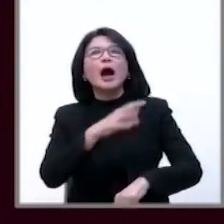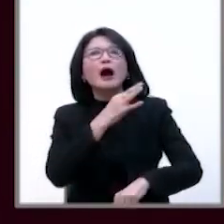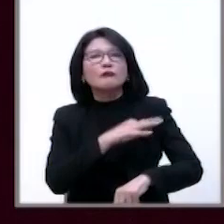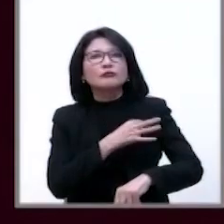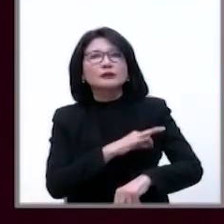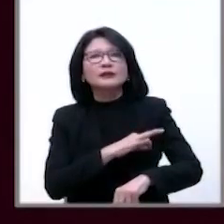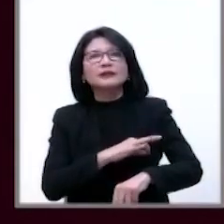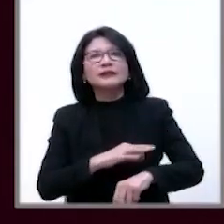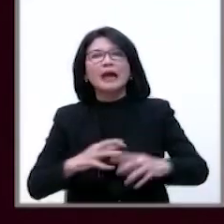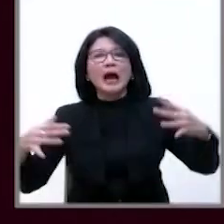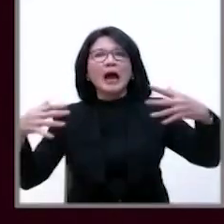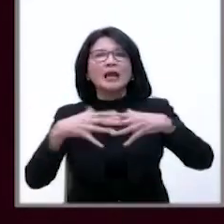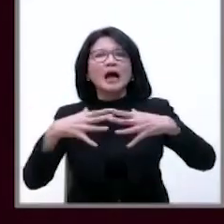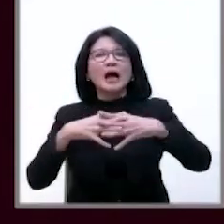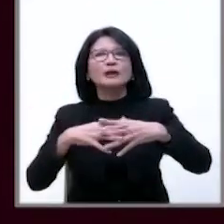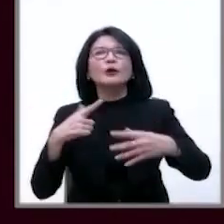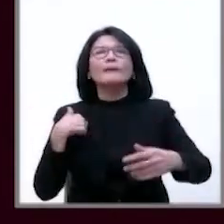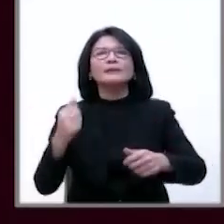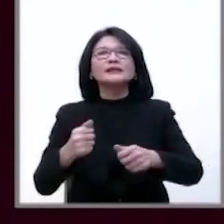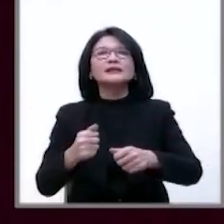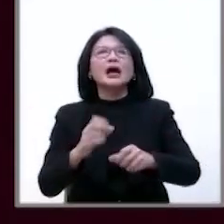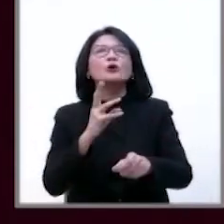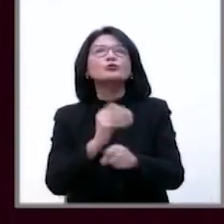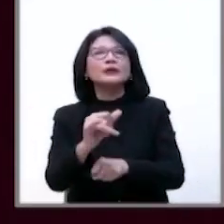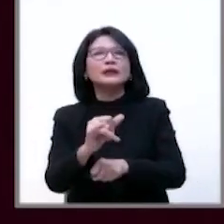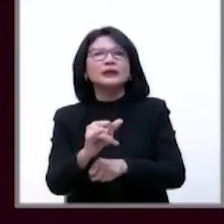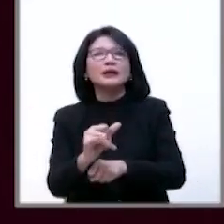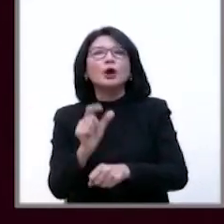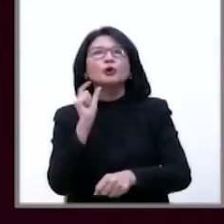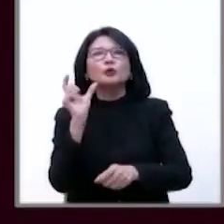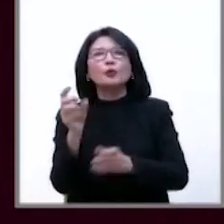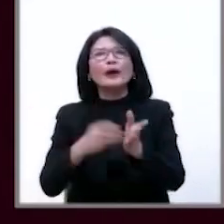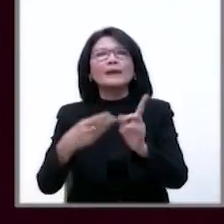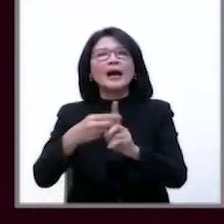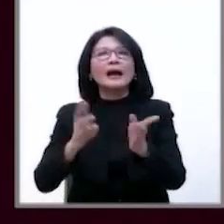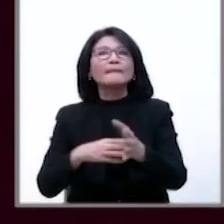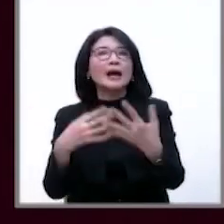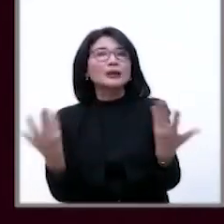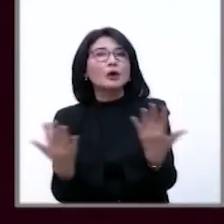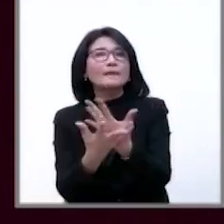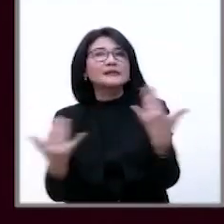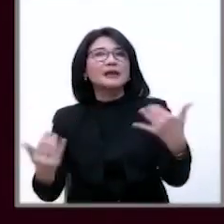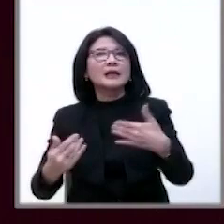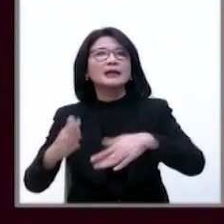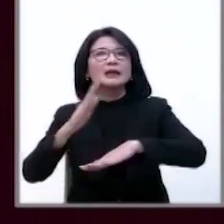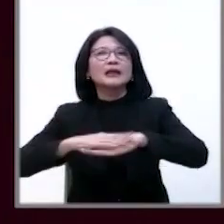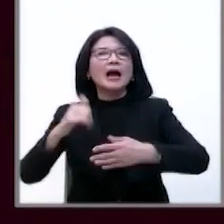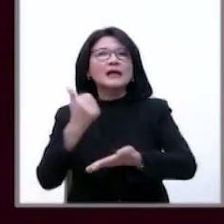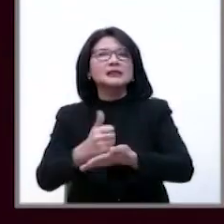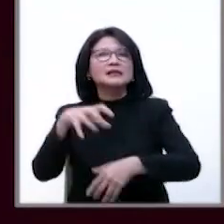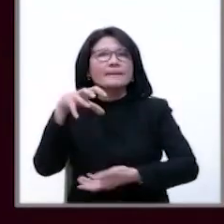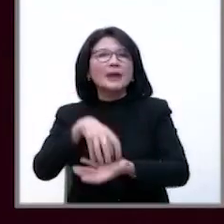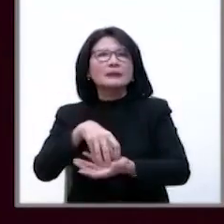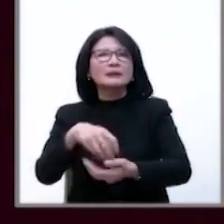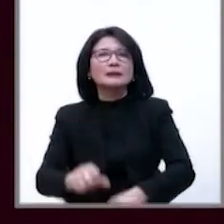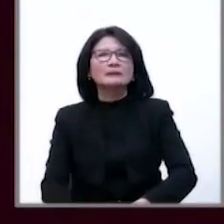merugikan pengusaha lokal UMKM lokal ataupun masyarakat adat setempat sekali lagi